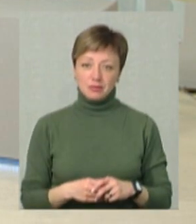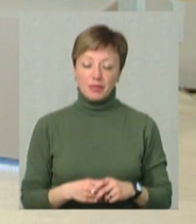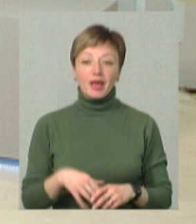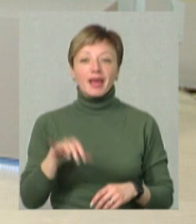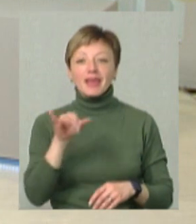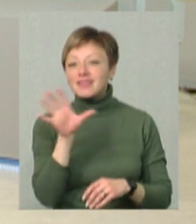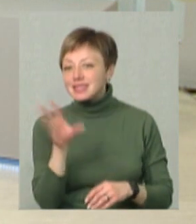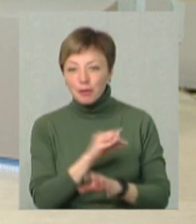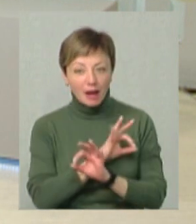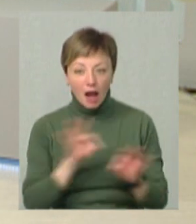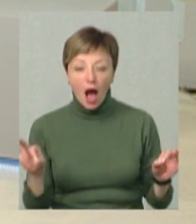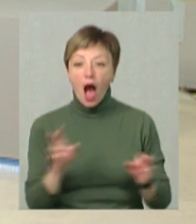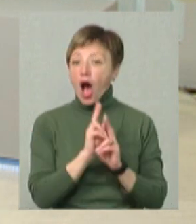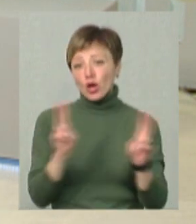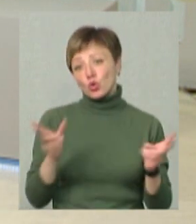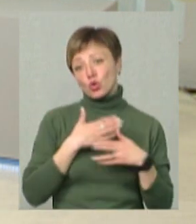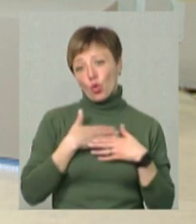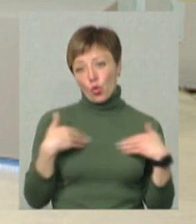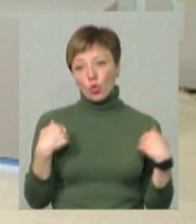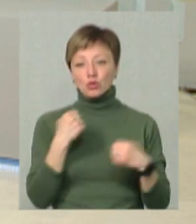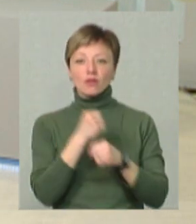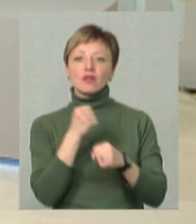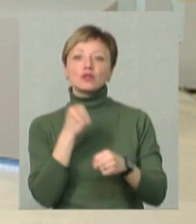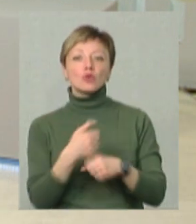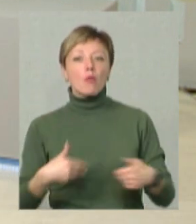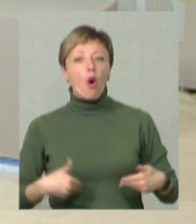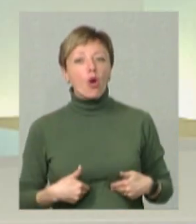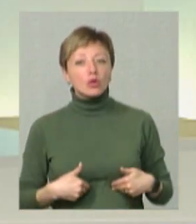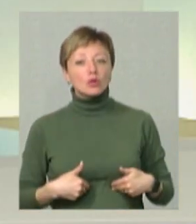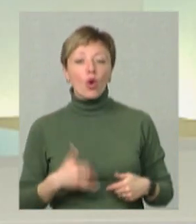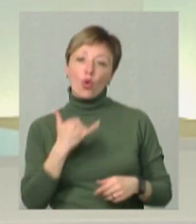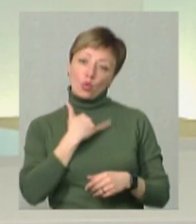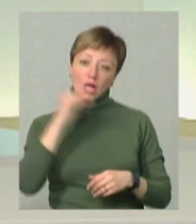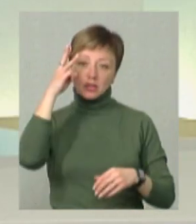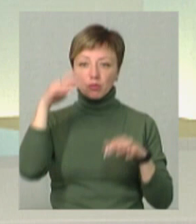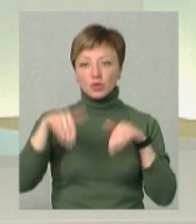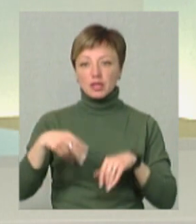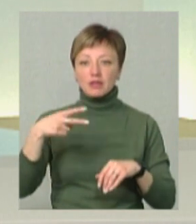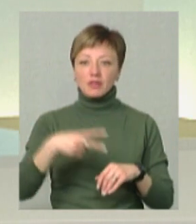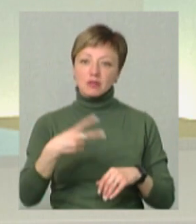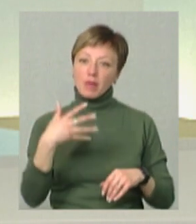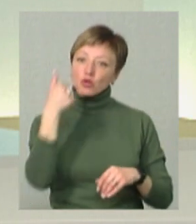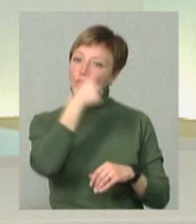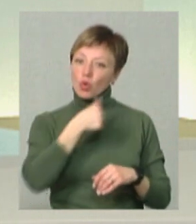І все прекрасно. А хто не хоче, влаштуємо голод. У нас на Поділлі в 25-му році.